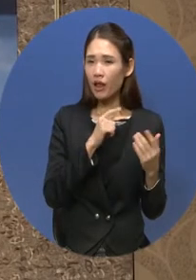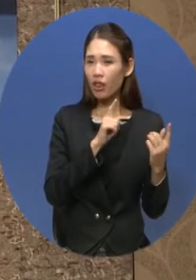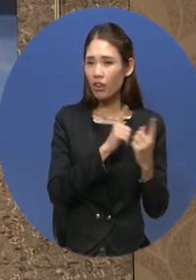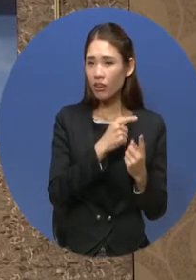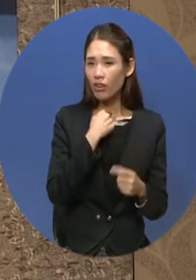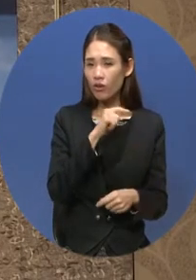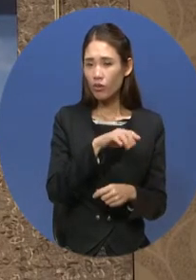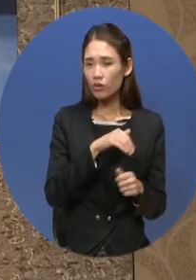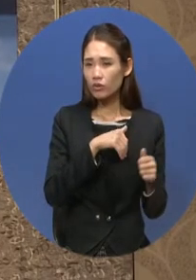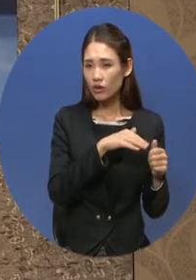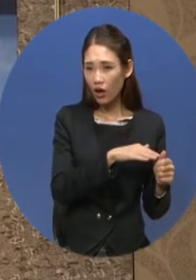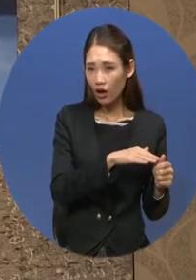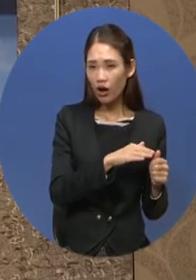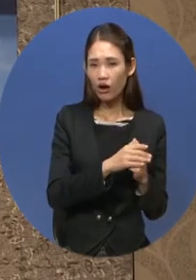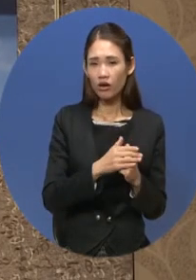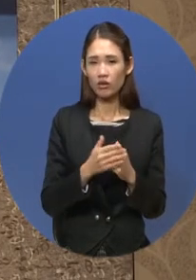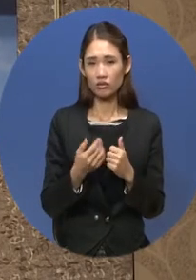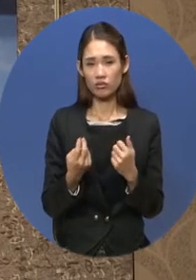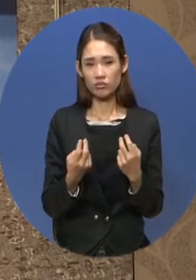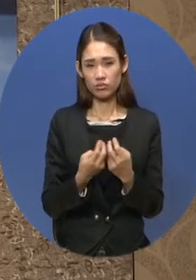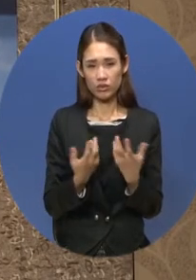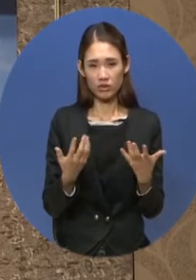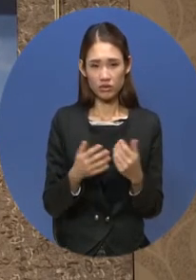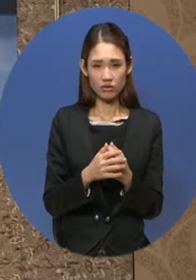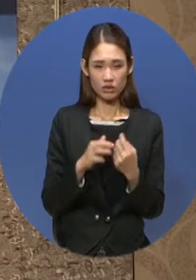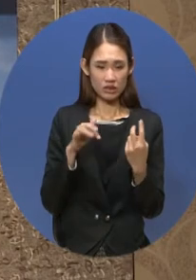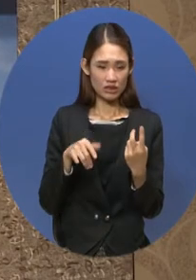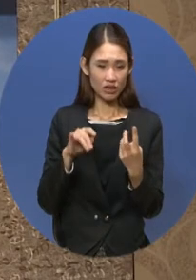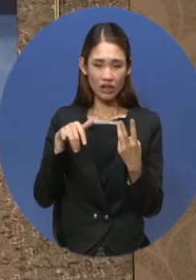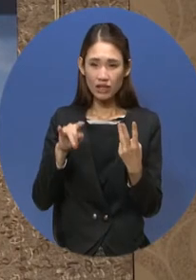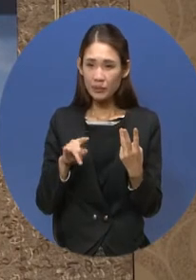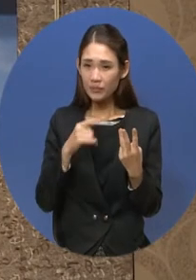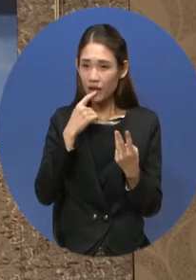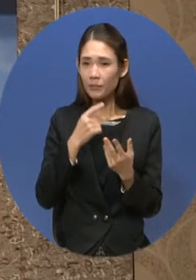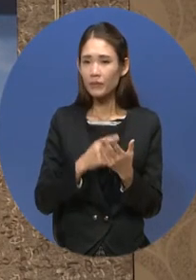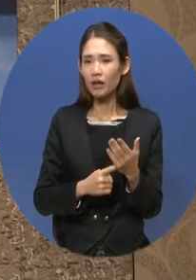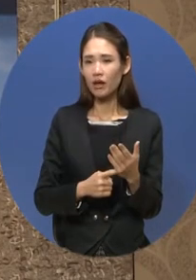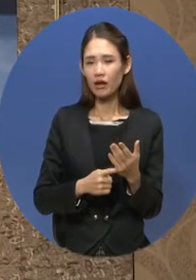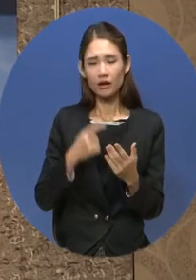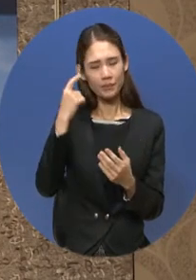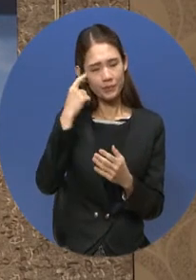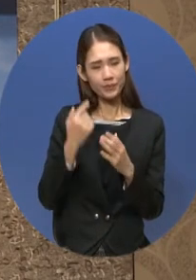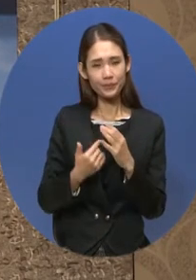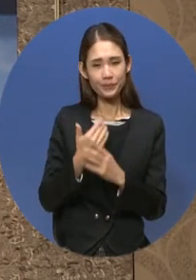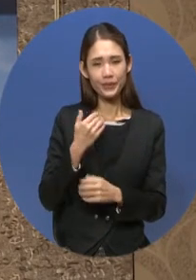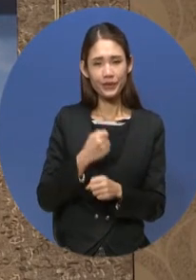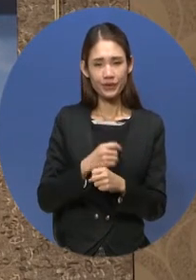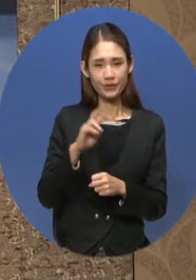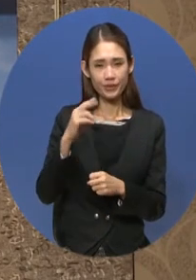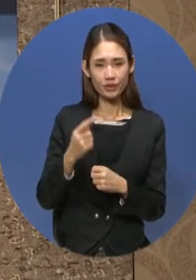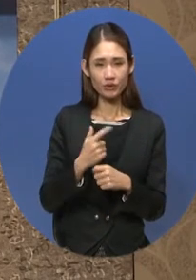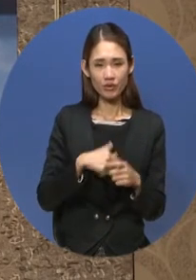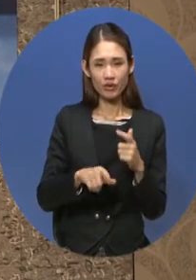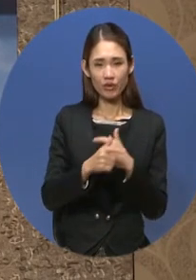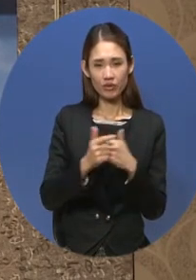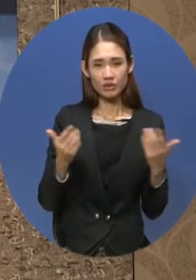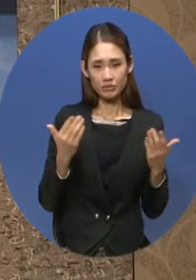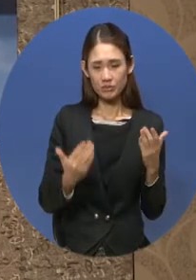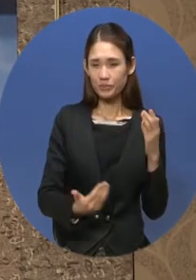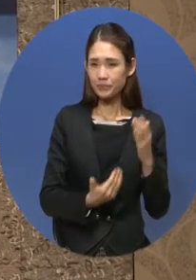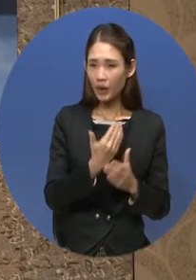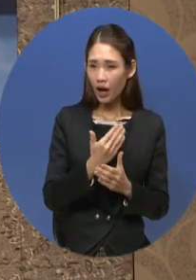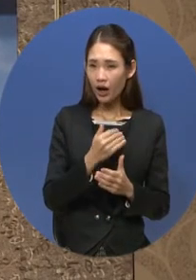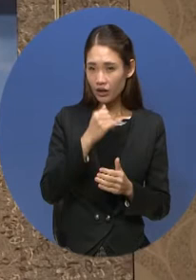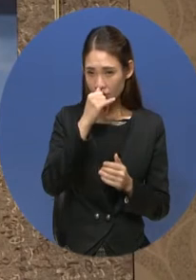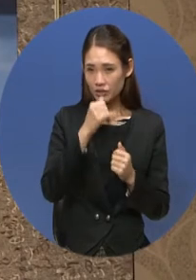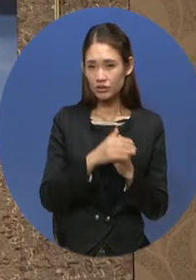곳으로 돌려보낼 수밖에 없잖아요. 그렇게 되면 2차, 3차 피해가 또 이렇게 되어서 돌아오는 더큰 일이 벌어지게